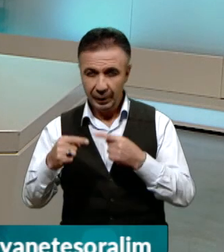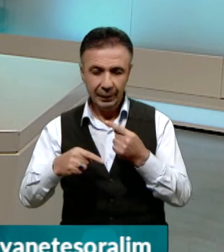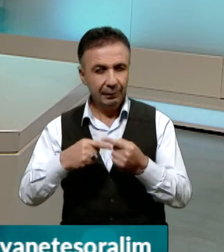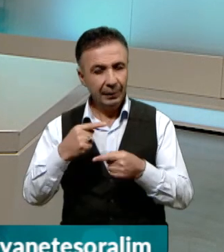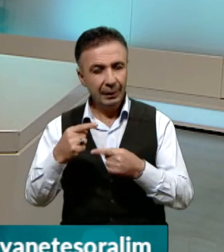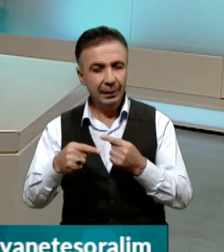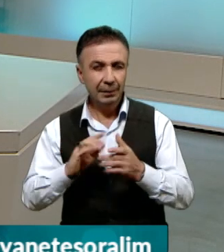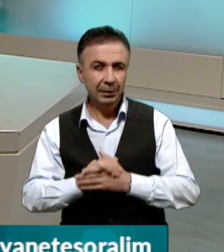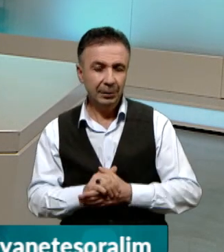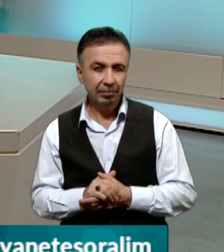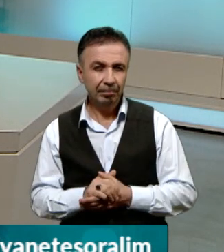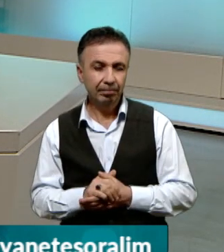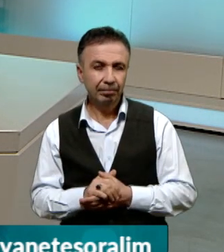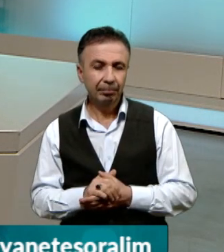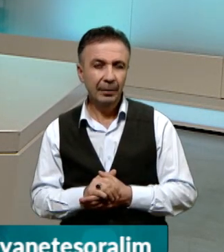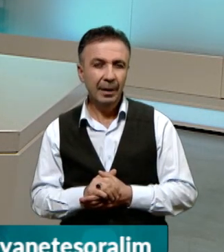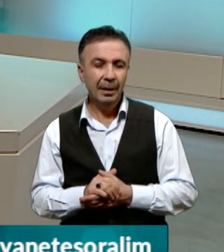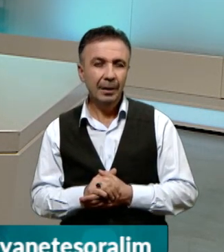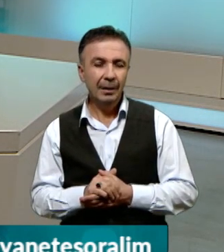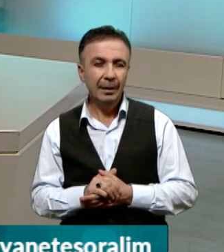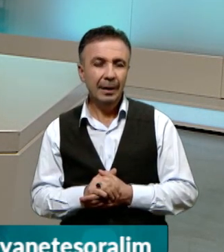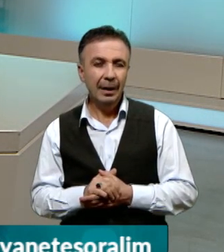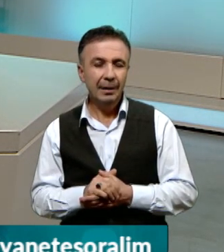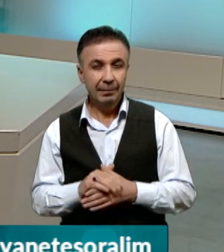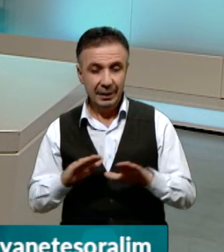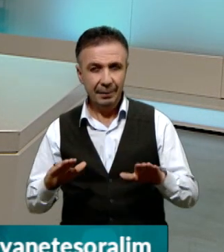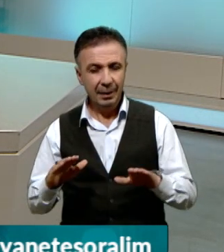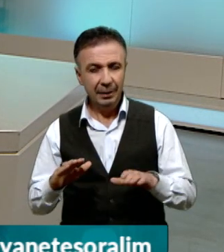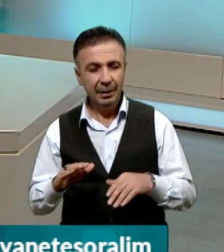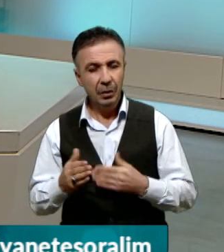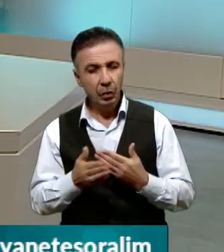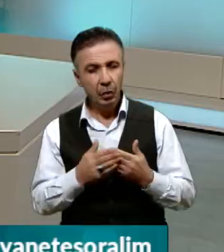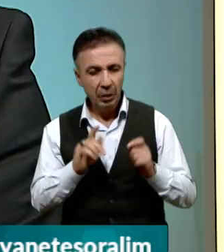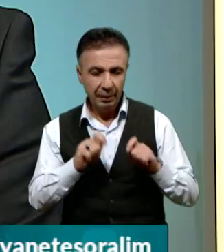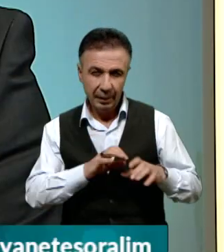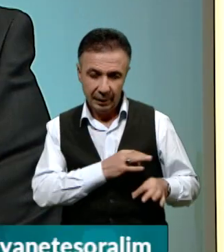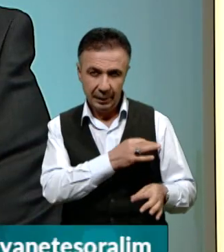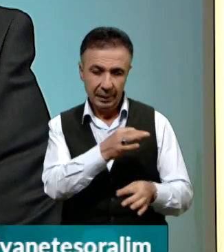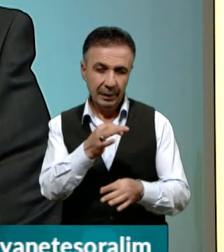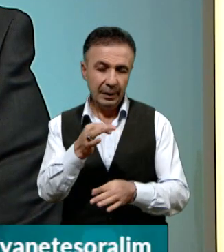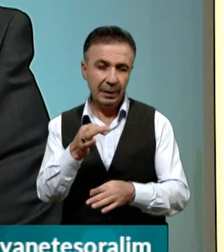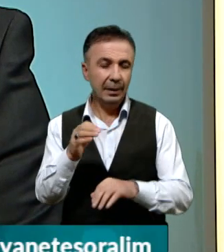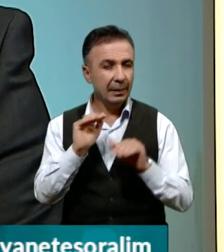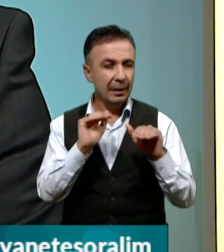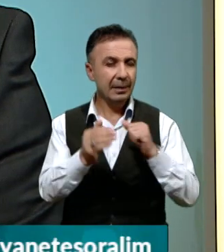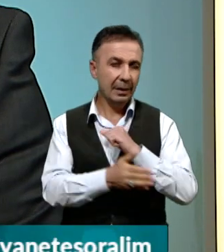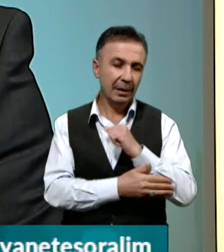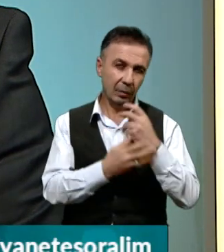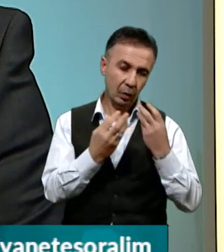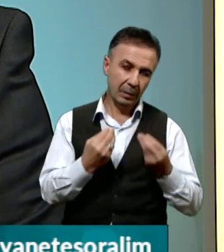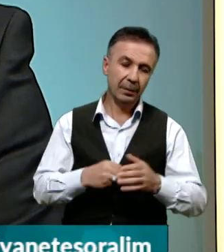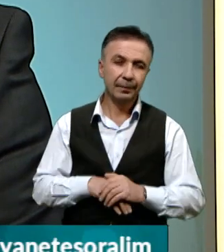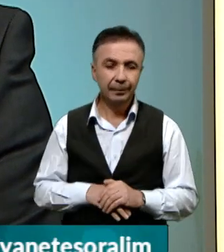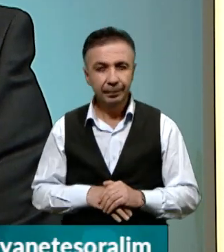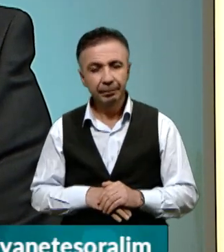geleneklerimiz aslında belli bir temele dayanıyor. O da nedir? İşte düğün yapan insanlara ne yapmak? Destek olmak, yardım